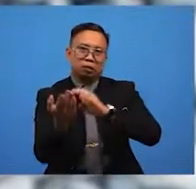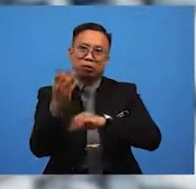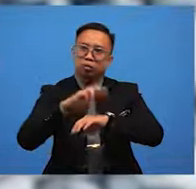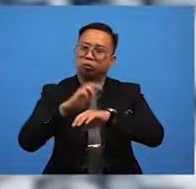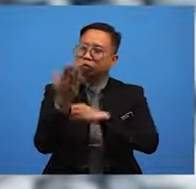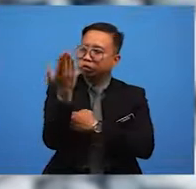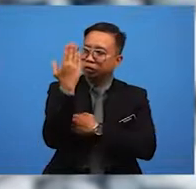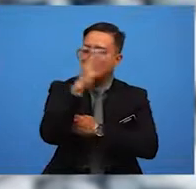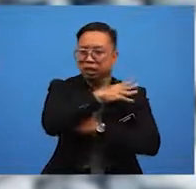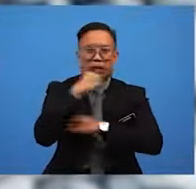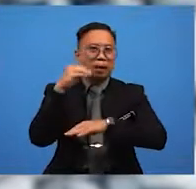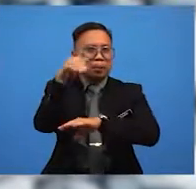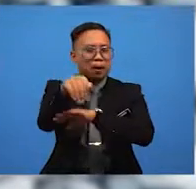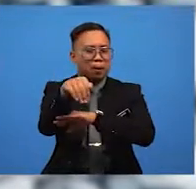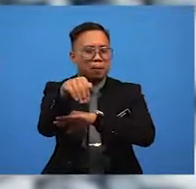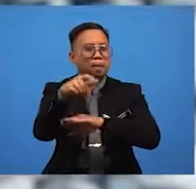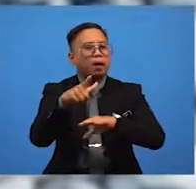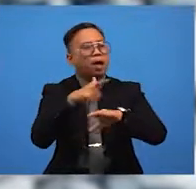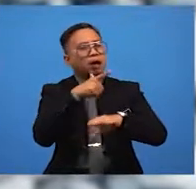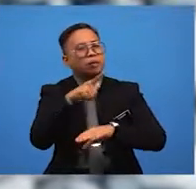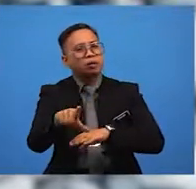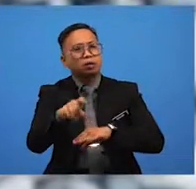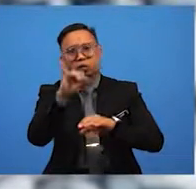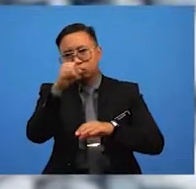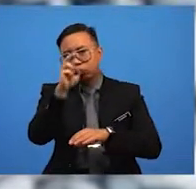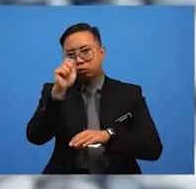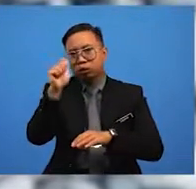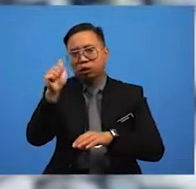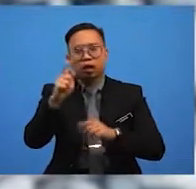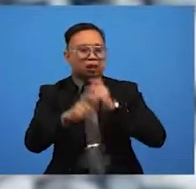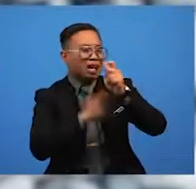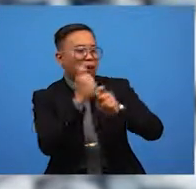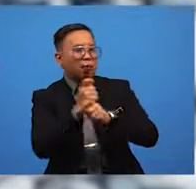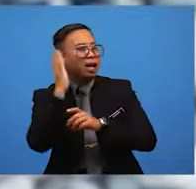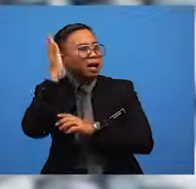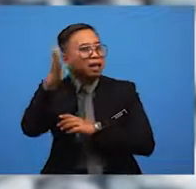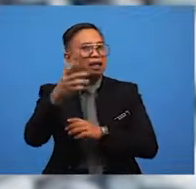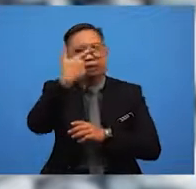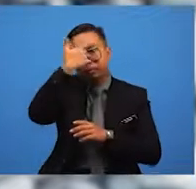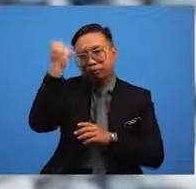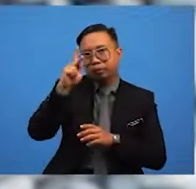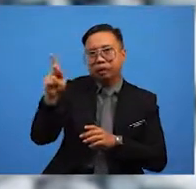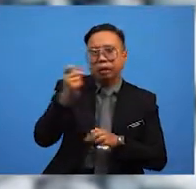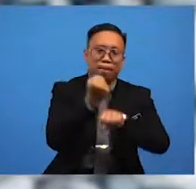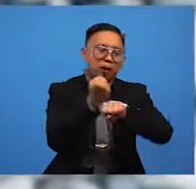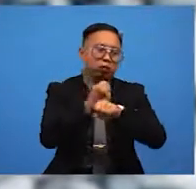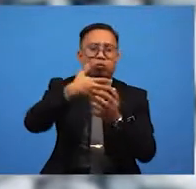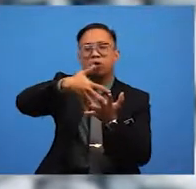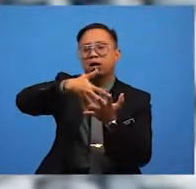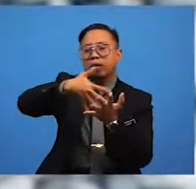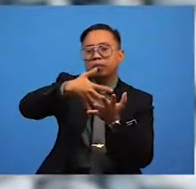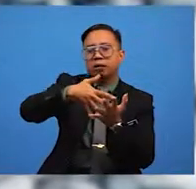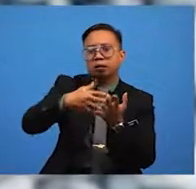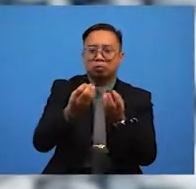malam dalam tempoh yang lama, iaitu berjuta-juta tahun, akan menyebabkan batuan menjadi lemah,